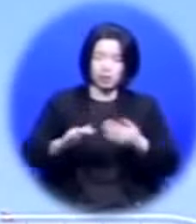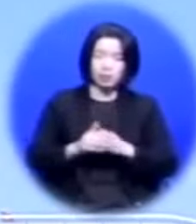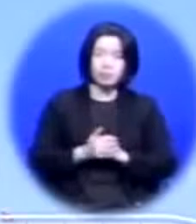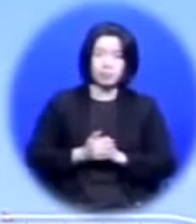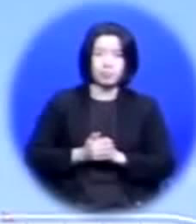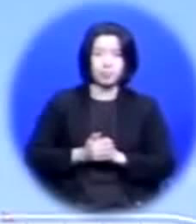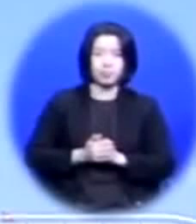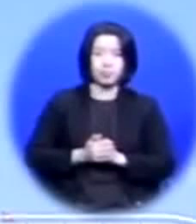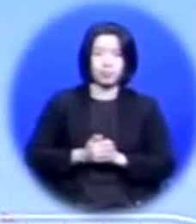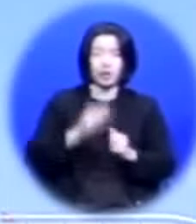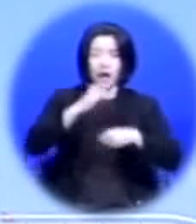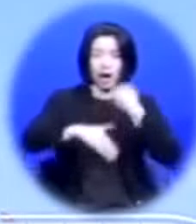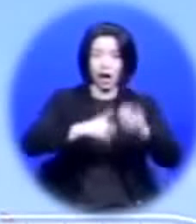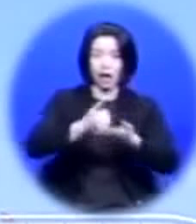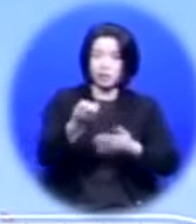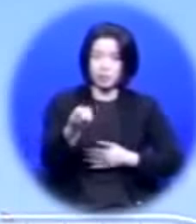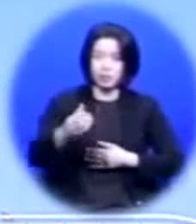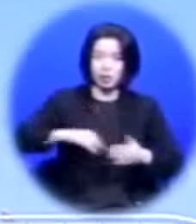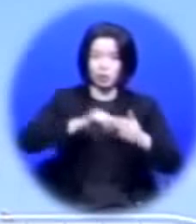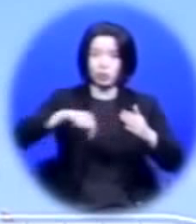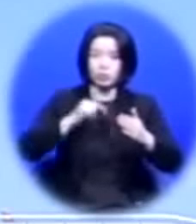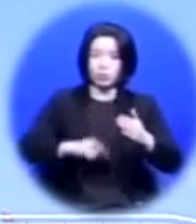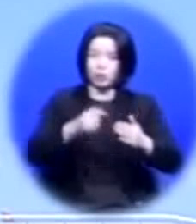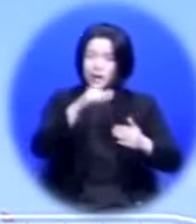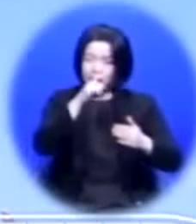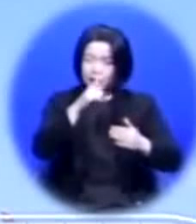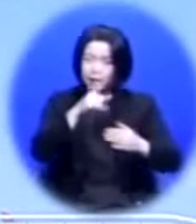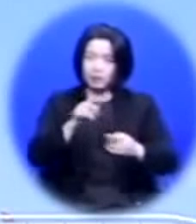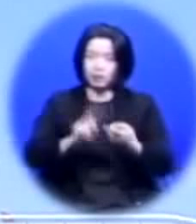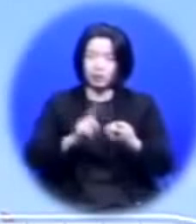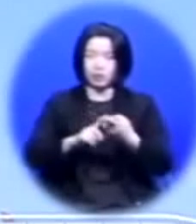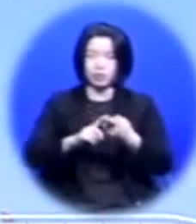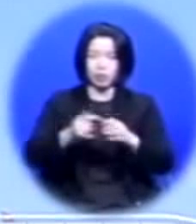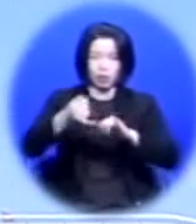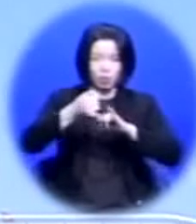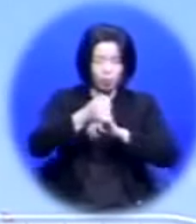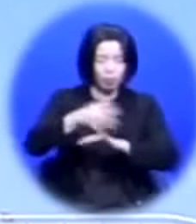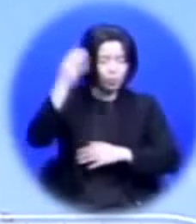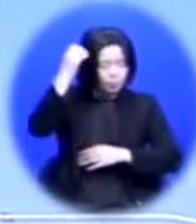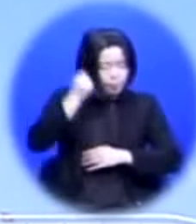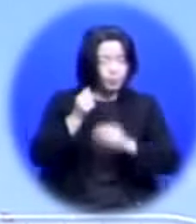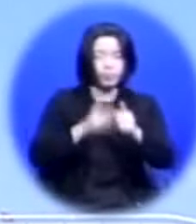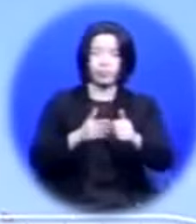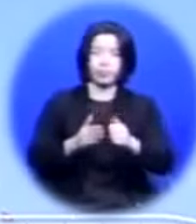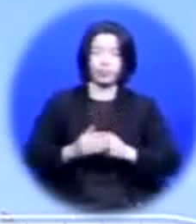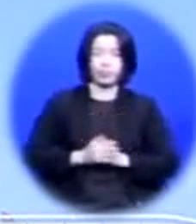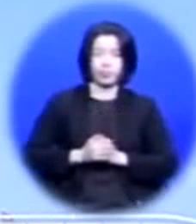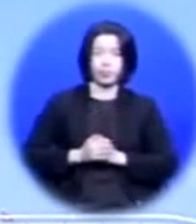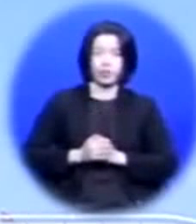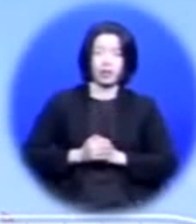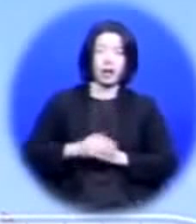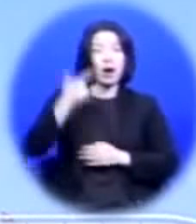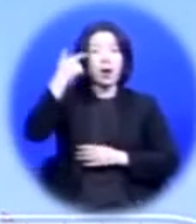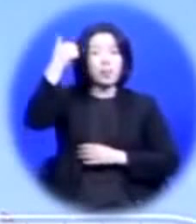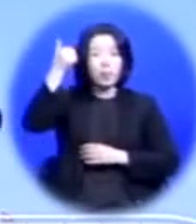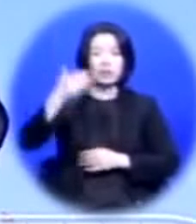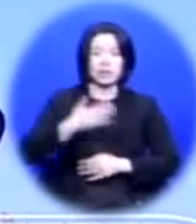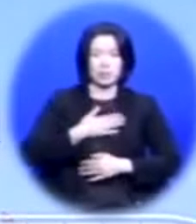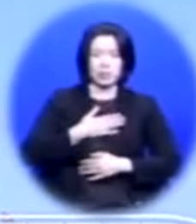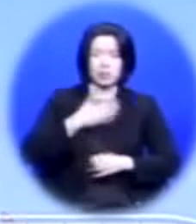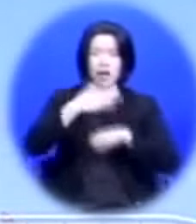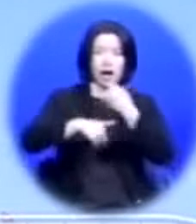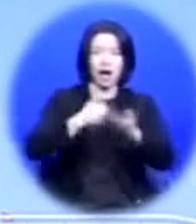살아요 하나님의 씨가 우리 속에 있다는 사실을 여러분이 명심해야 됩니다 목사님 저는